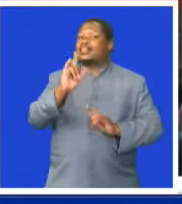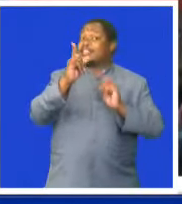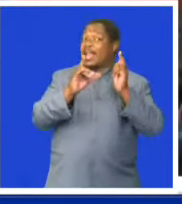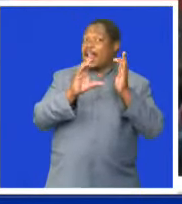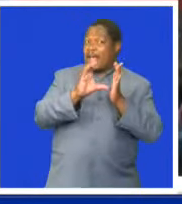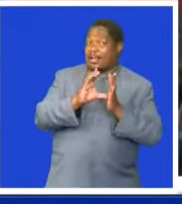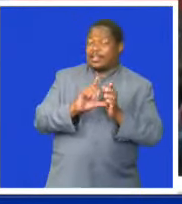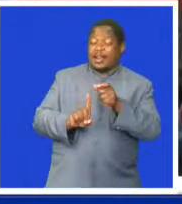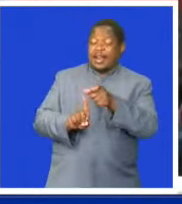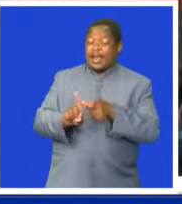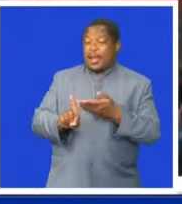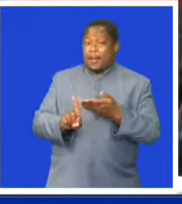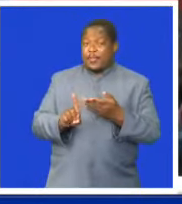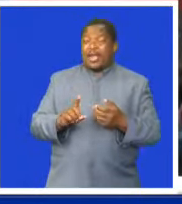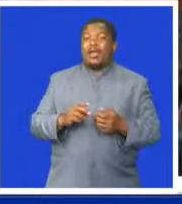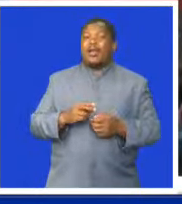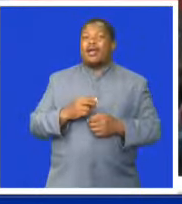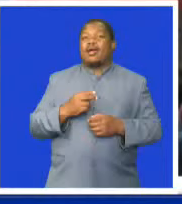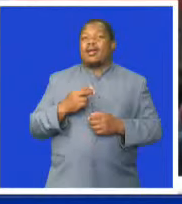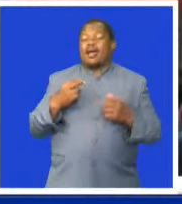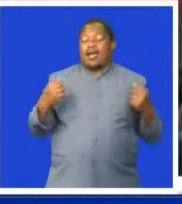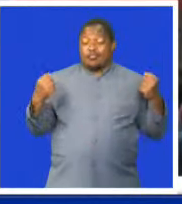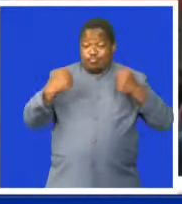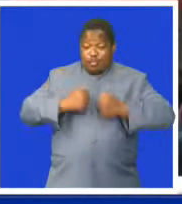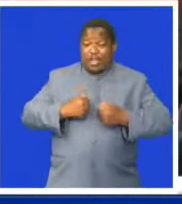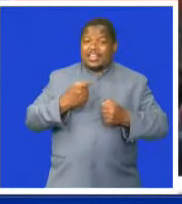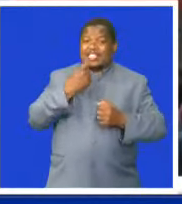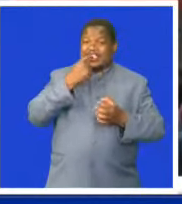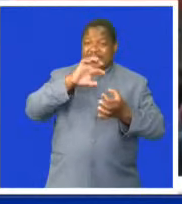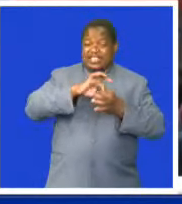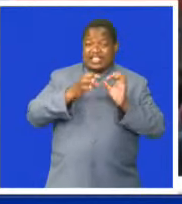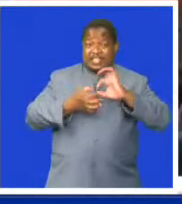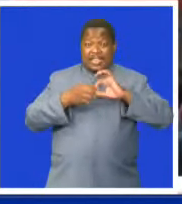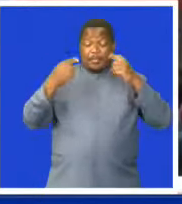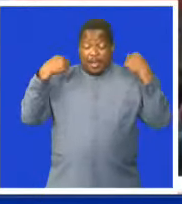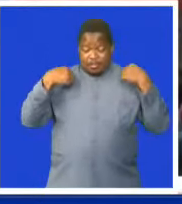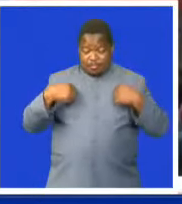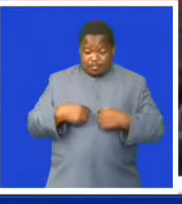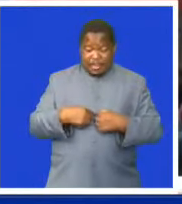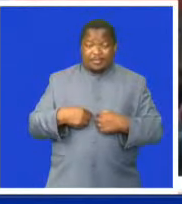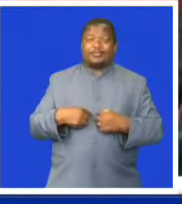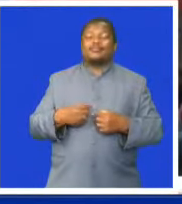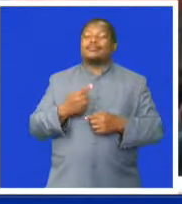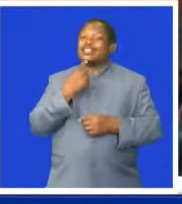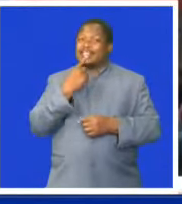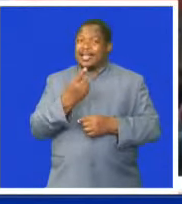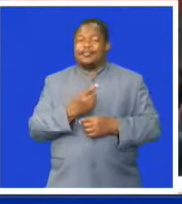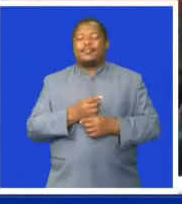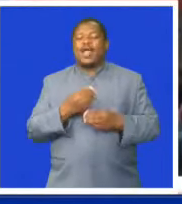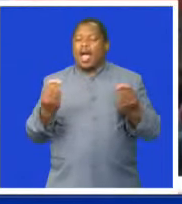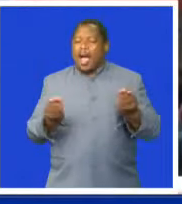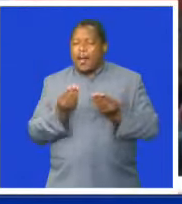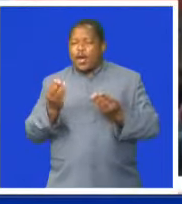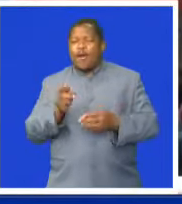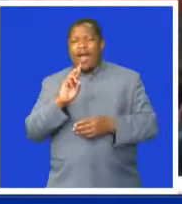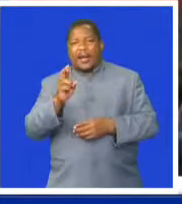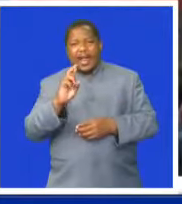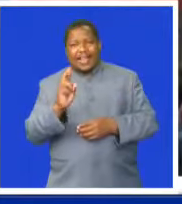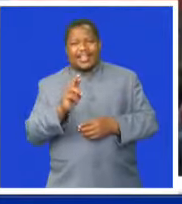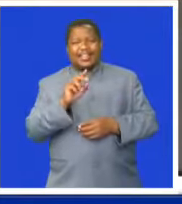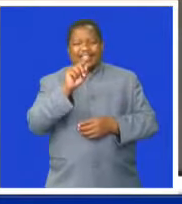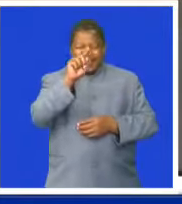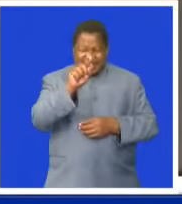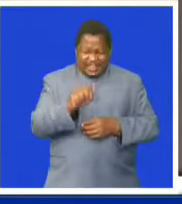bangakhoni kusebenza njengoba bebafisile. Bonsumbulwana bakakhoni ukungena kahle kude lesikusolako